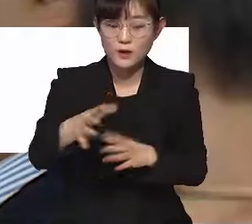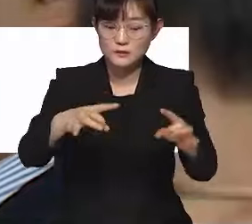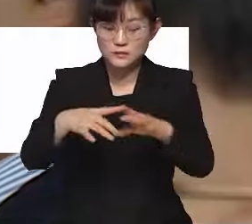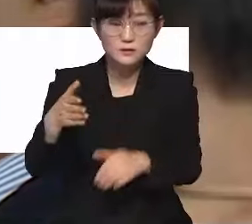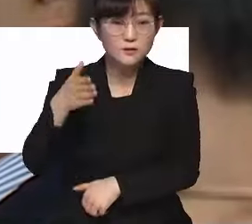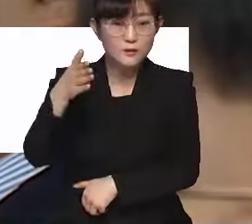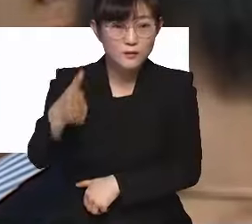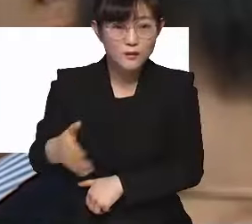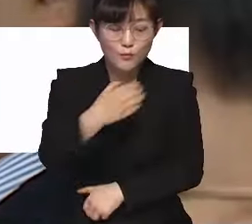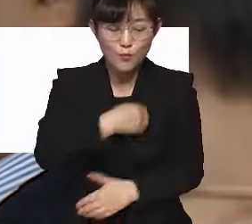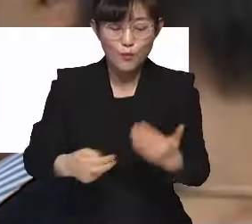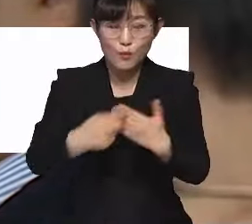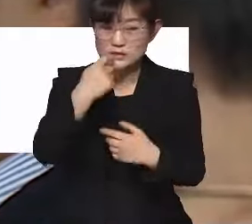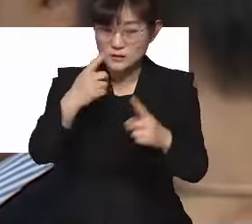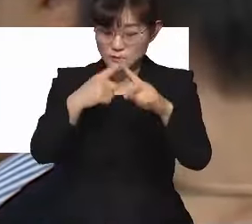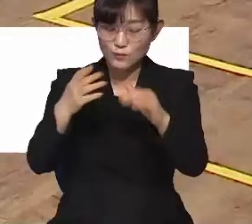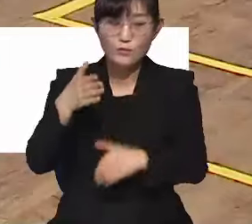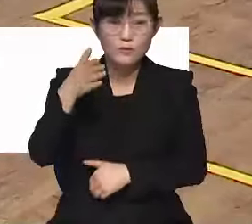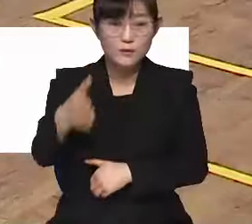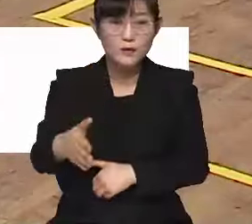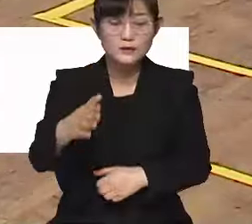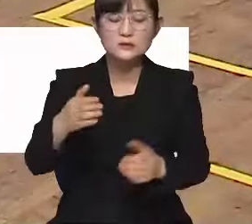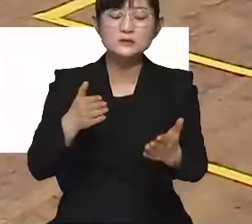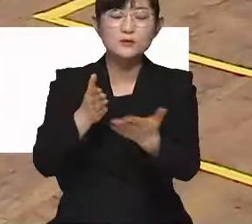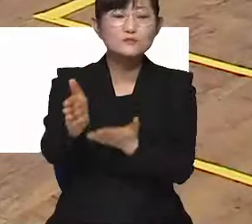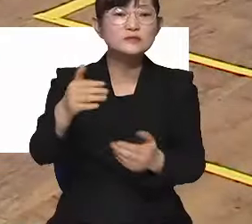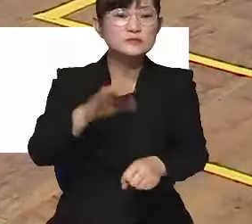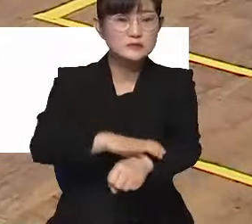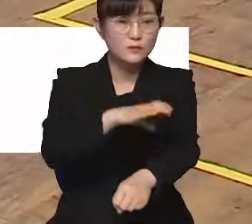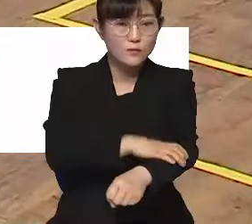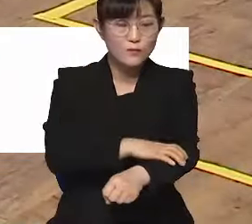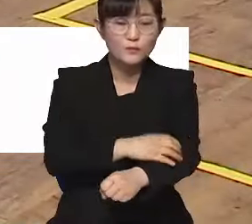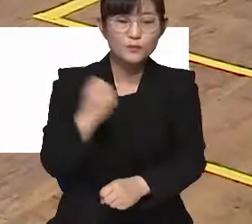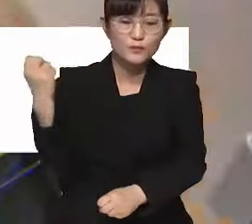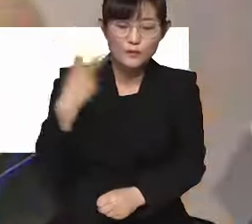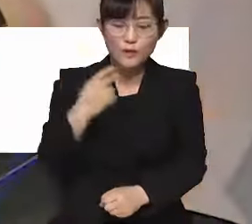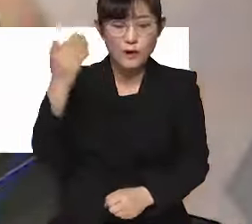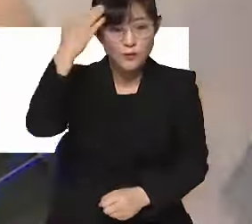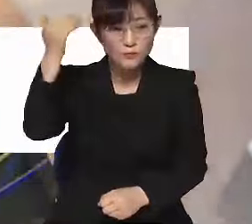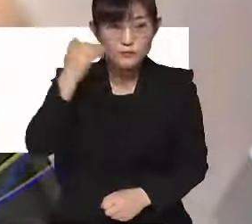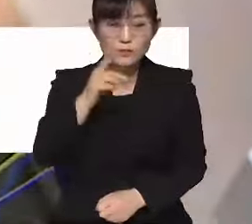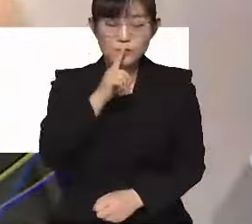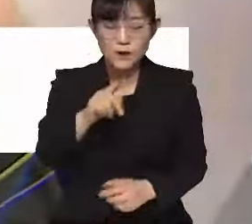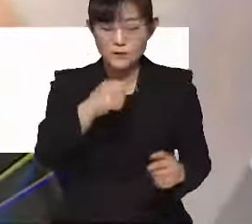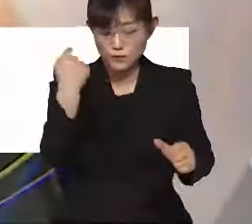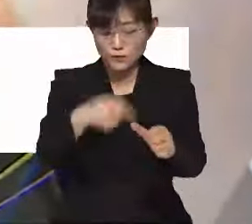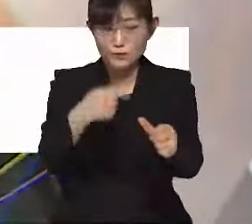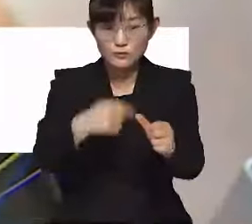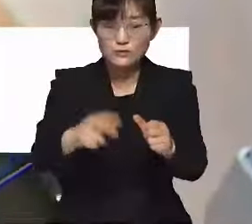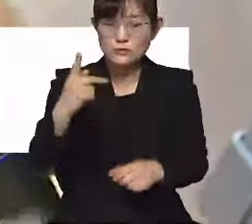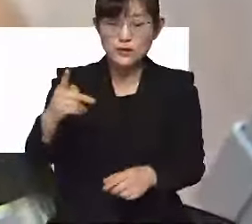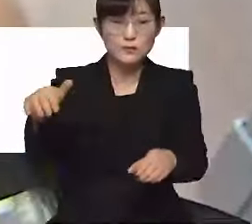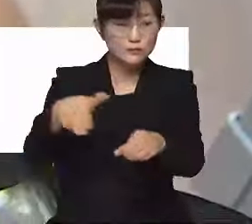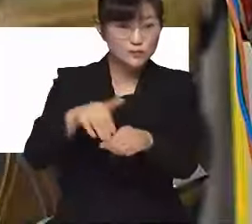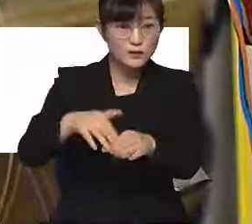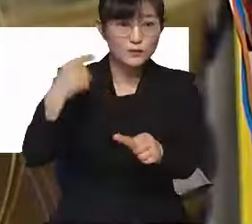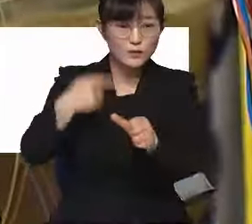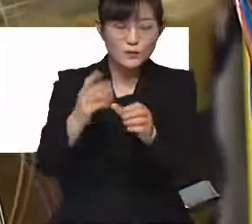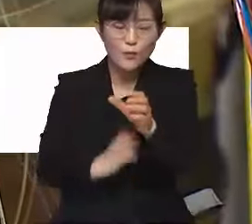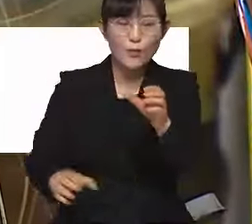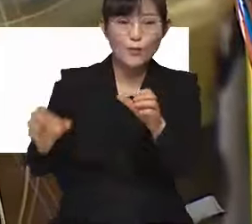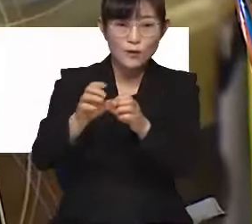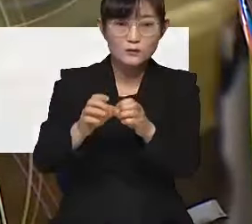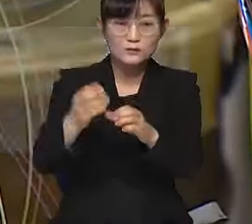전기전자과, 보건간호과 등 전문 직업교육뿐 아니라 한국어 교육, K문화교육 등을 강화해 이주 배경 학생과